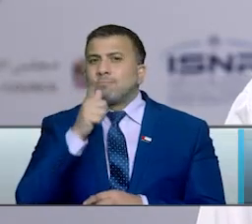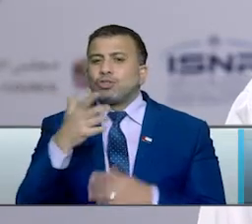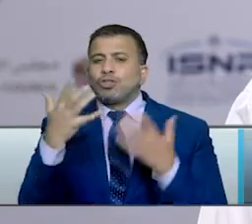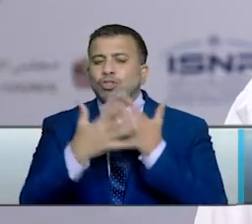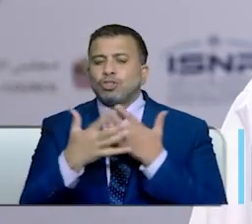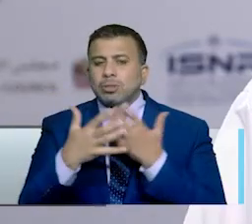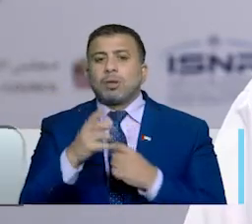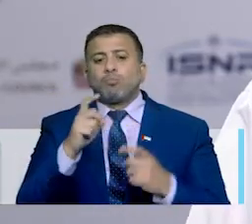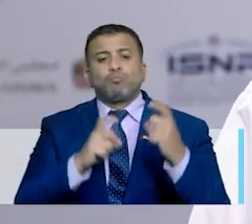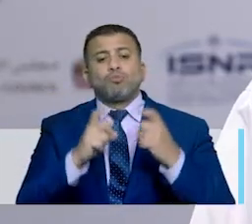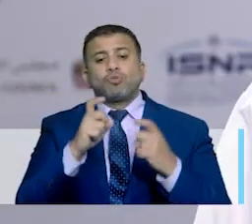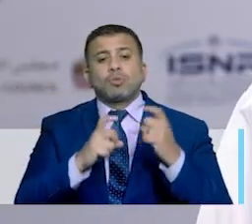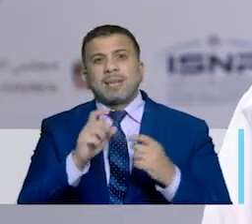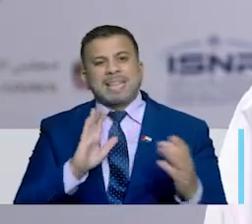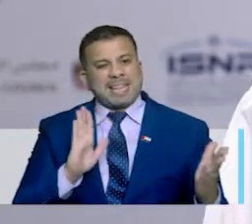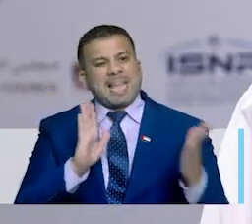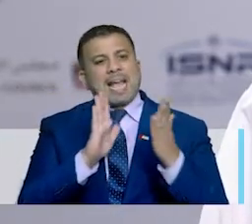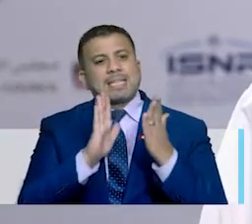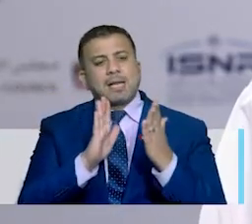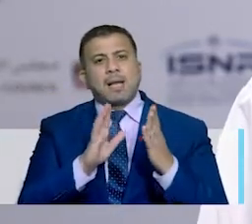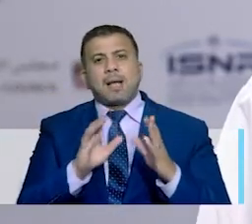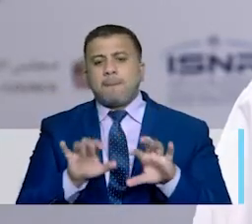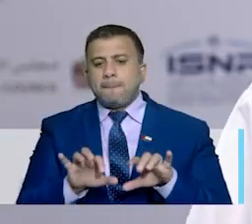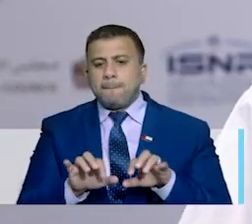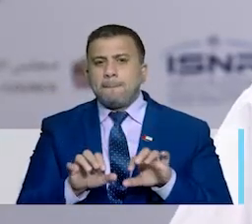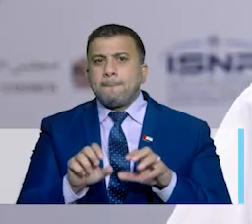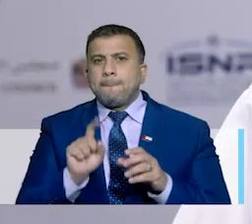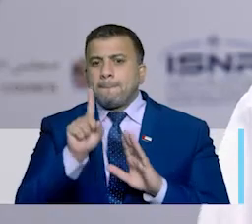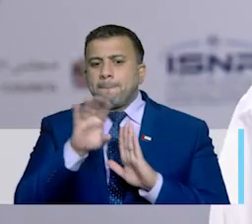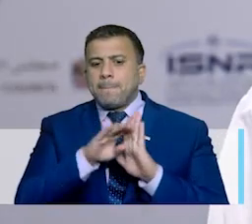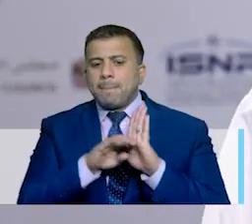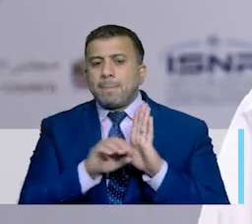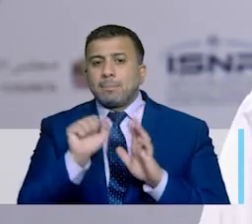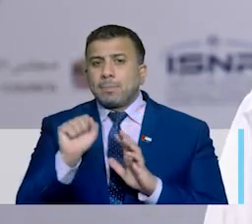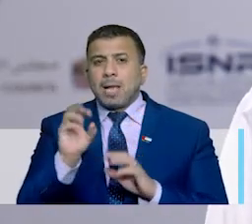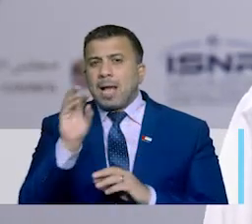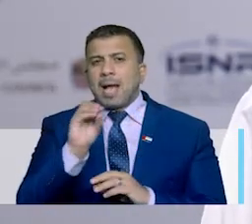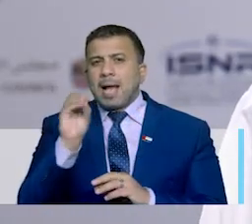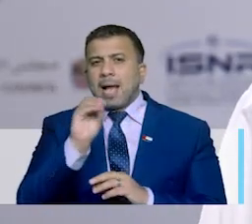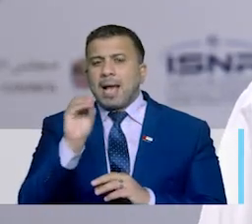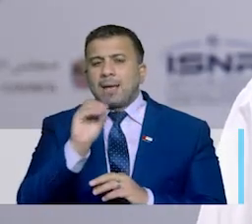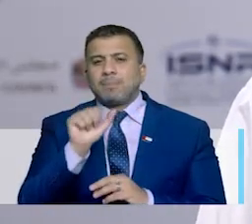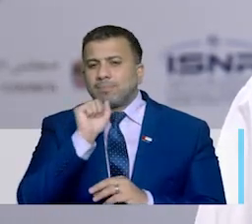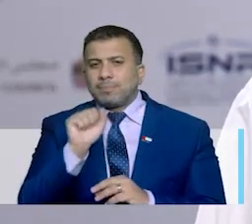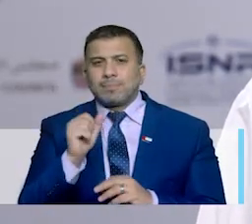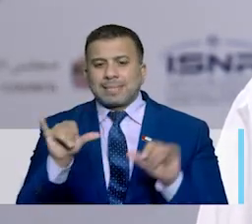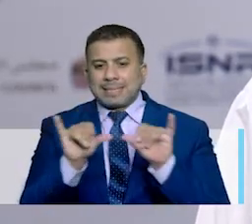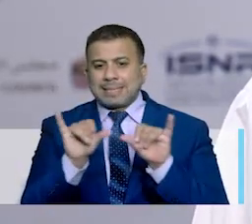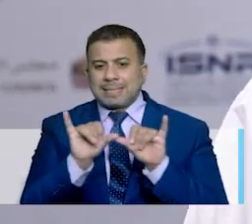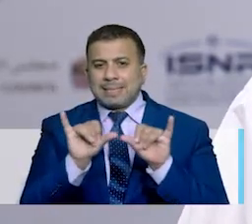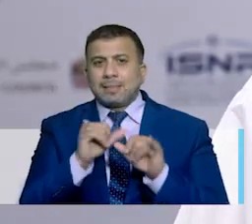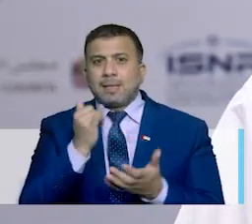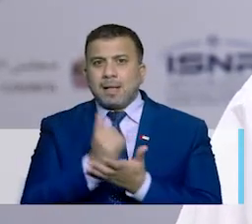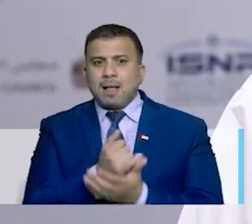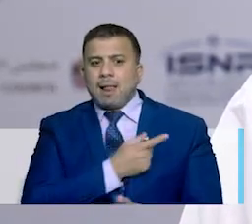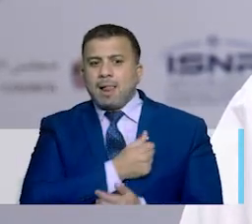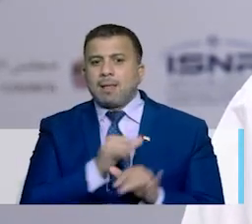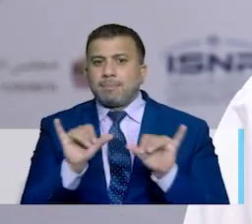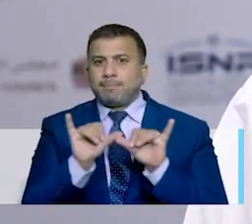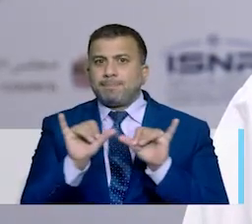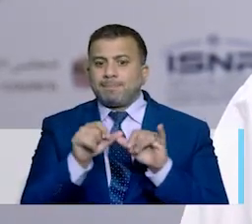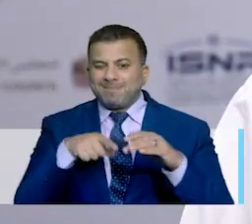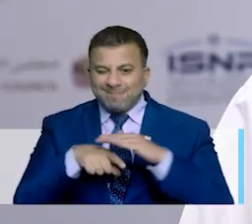إلى مسابقات تحدي البرمجة التي تنظمها هيئة الأمن السبراني. الحمد لله المعرض